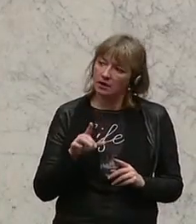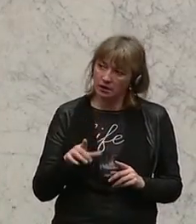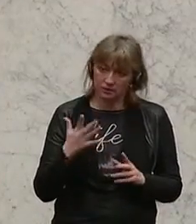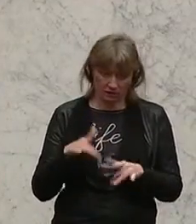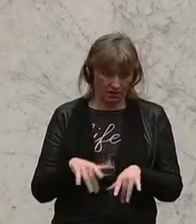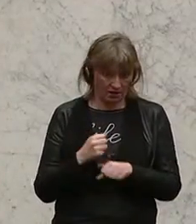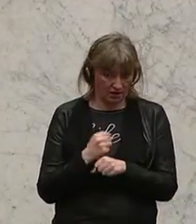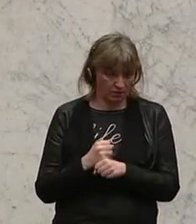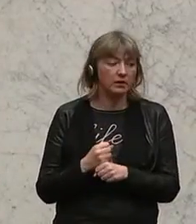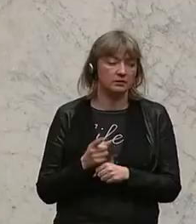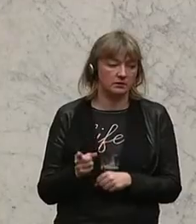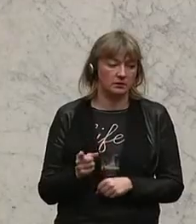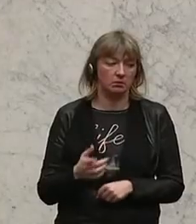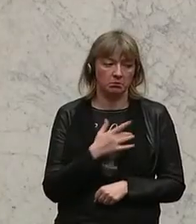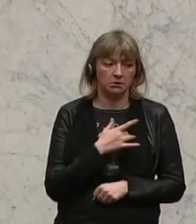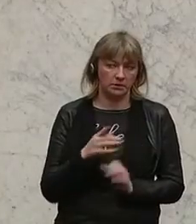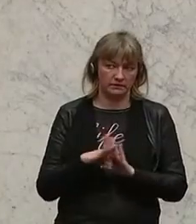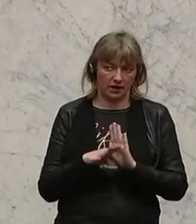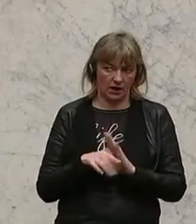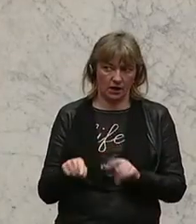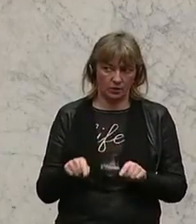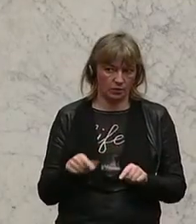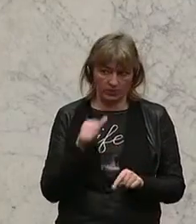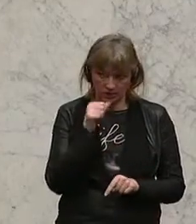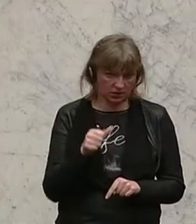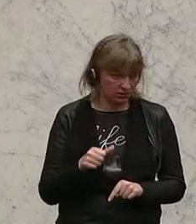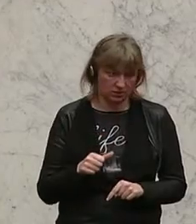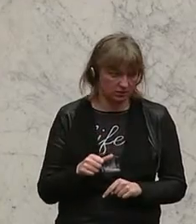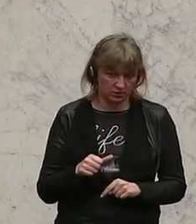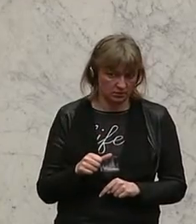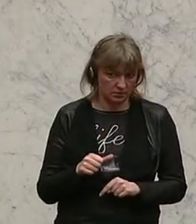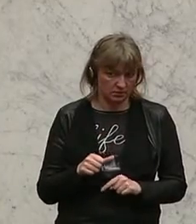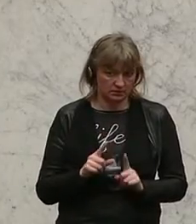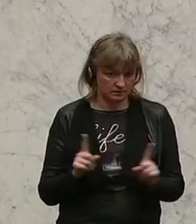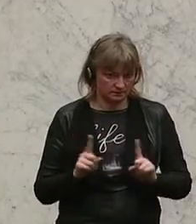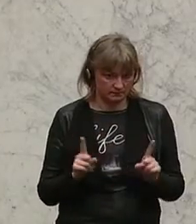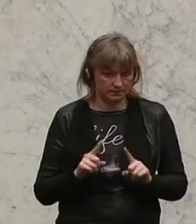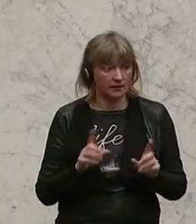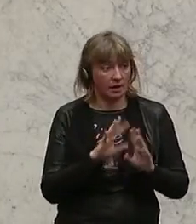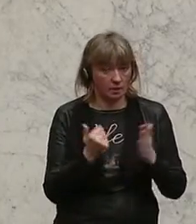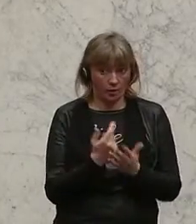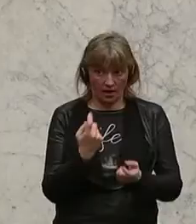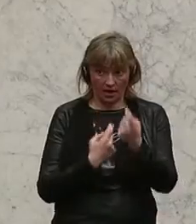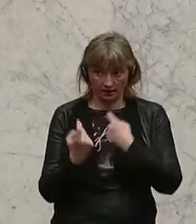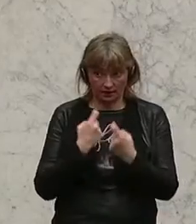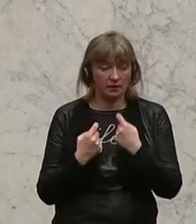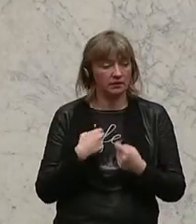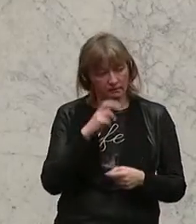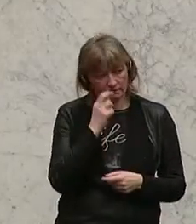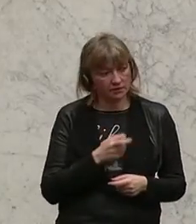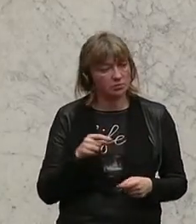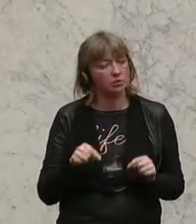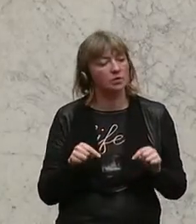die in Beschäftigung sind, betrifft diese Regelung nicht, sind davon nicht betroffen. Für alle Neueintretenden versuchen